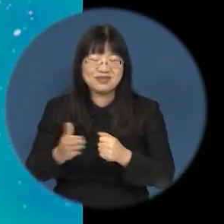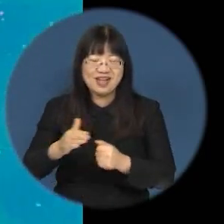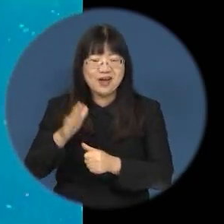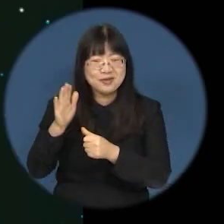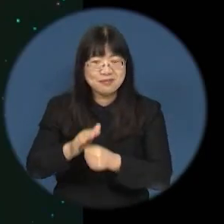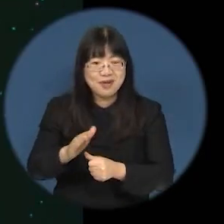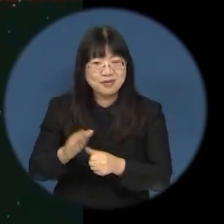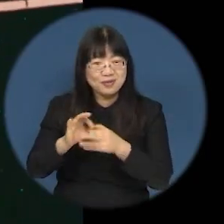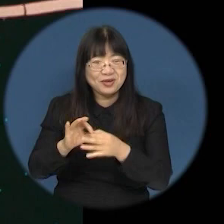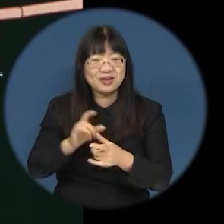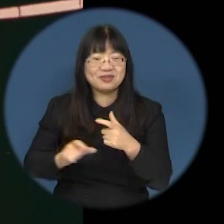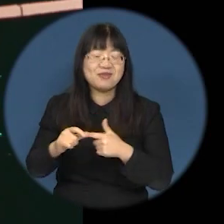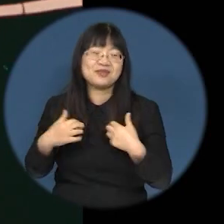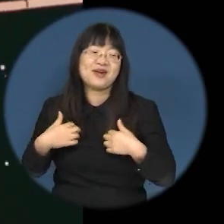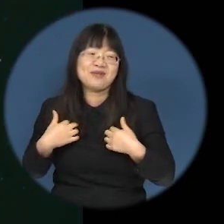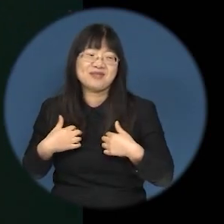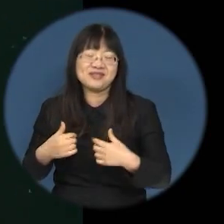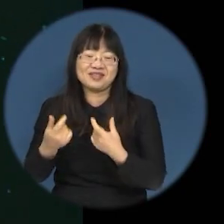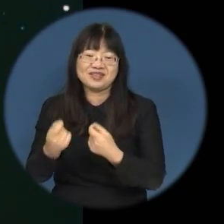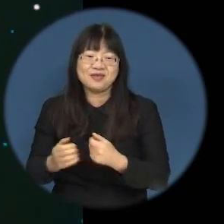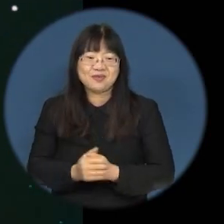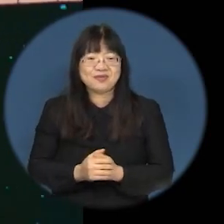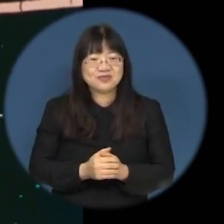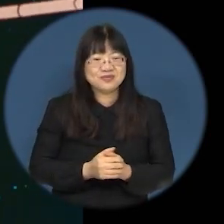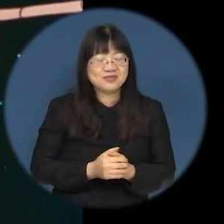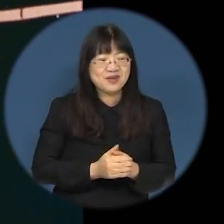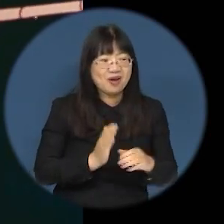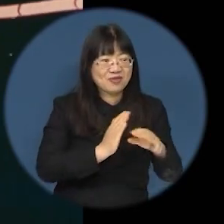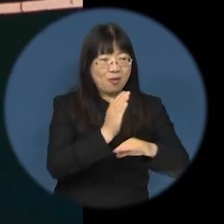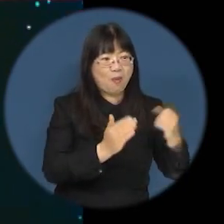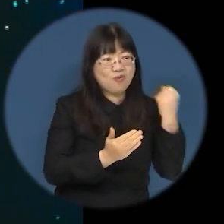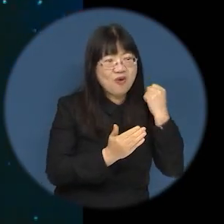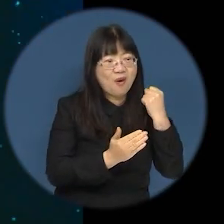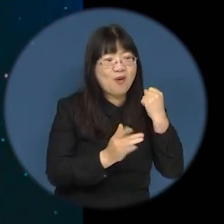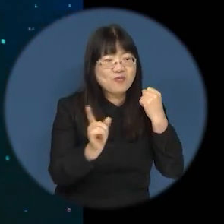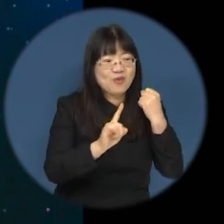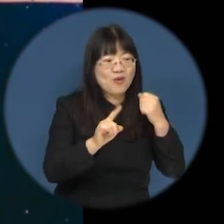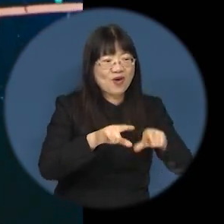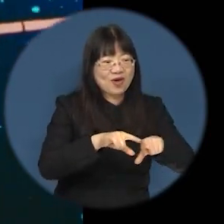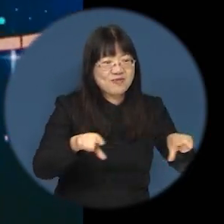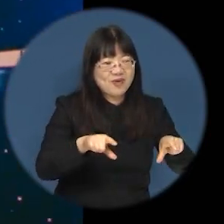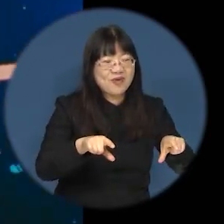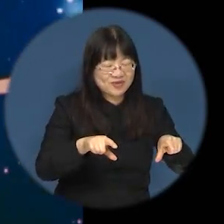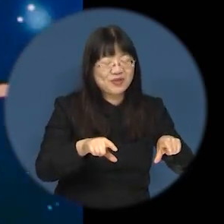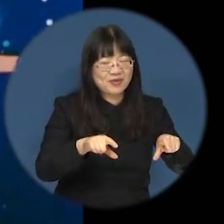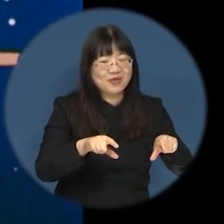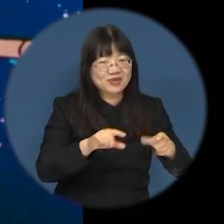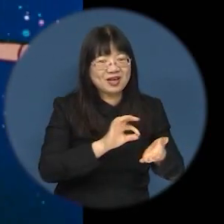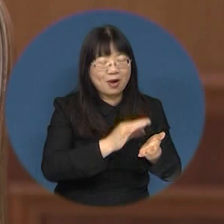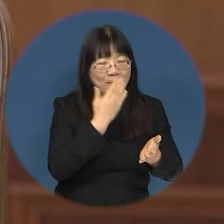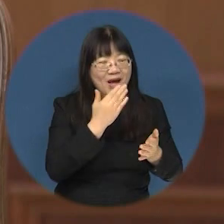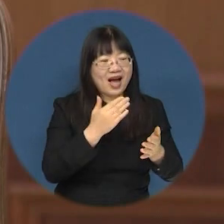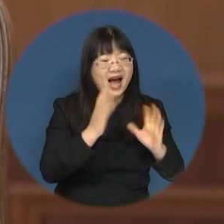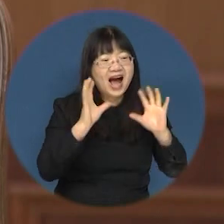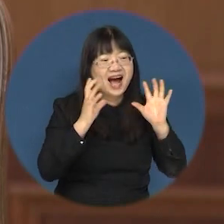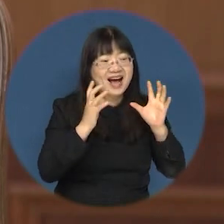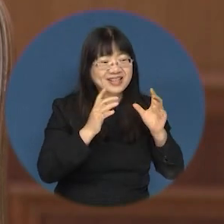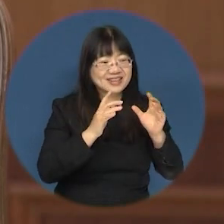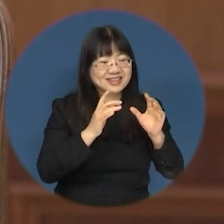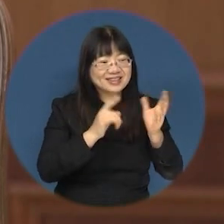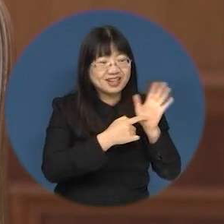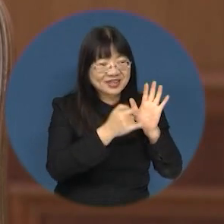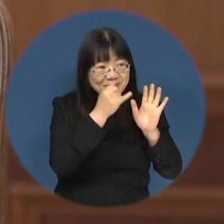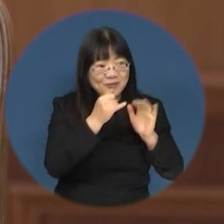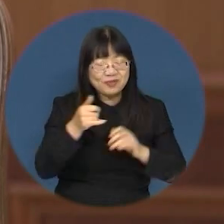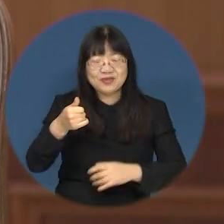이제 이런 것들이 이제 좀 있고 그리고 초능력을 바로, 초능력을 할 줄 아는 일반적 아이 그렇죠. 그런 부분 있고 그